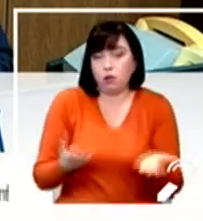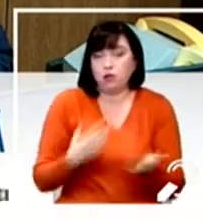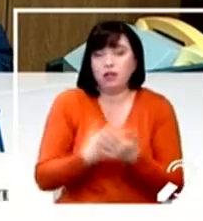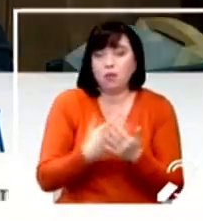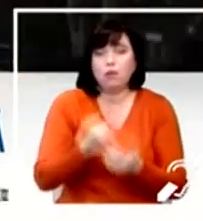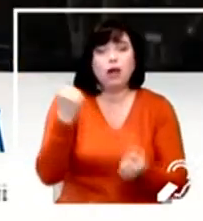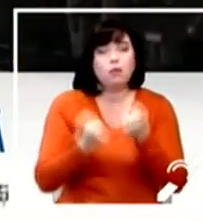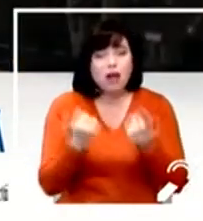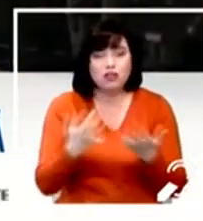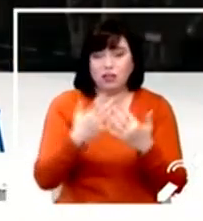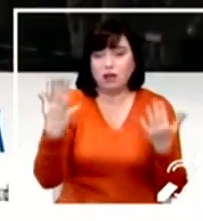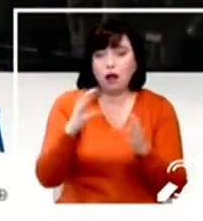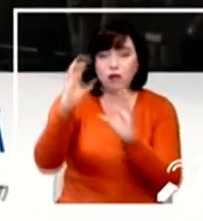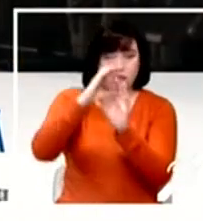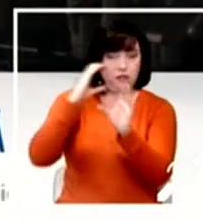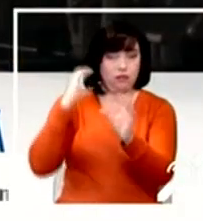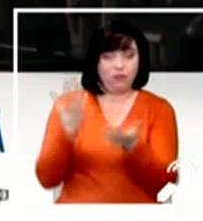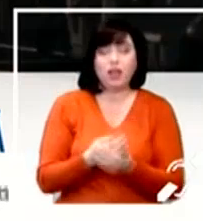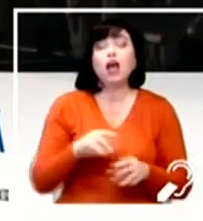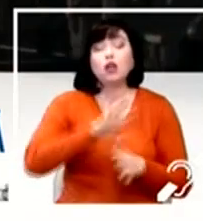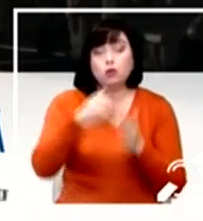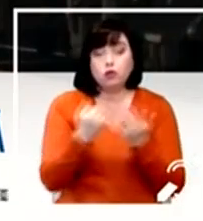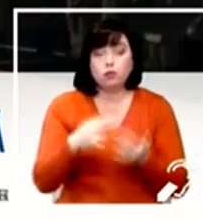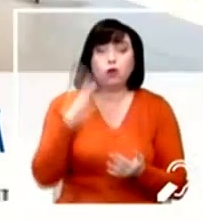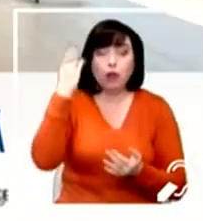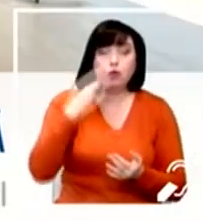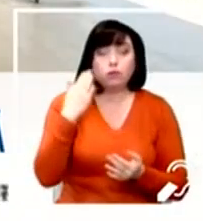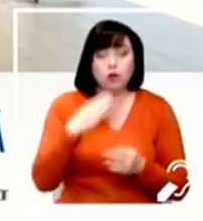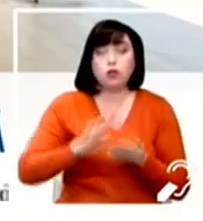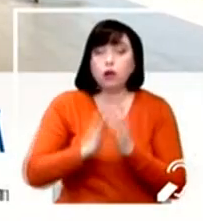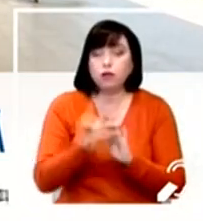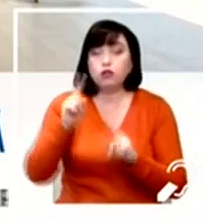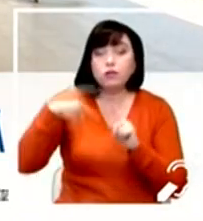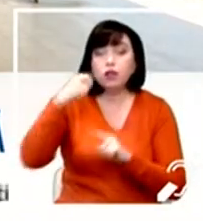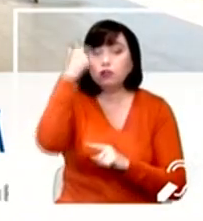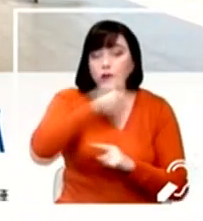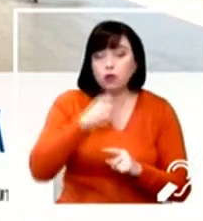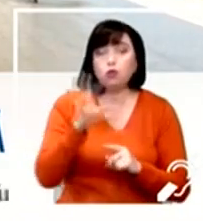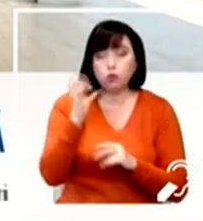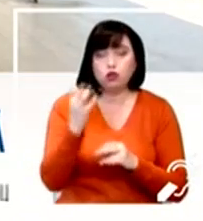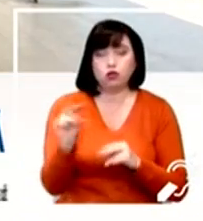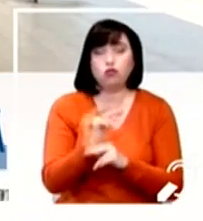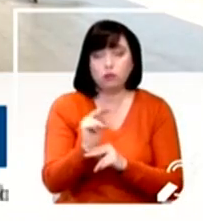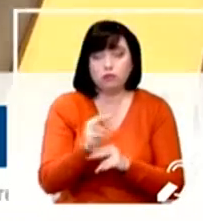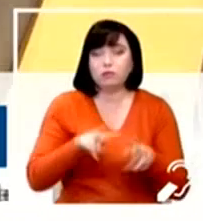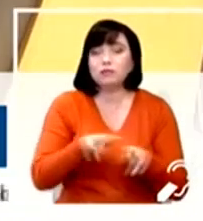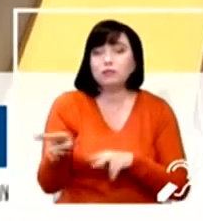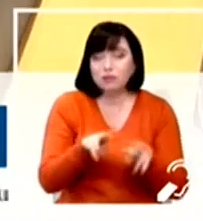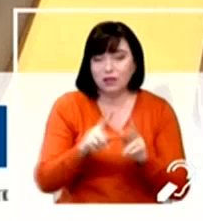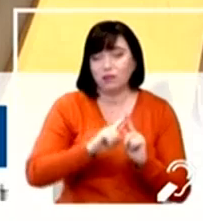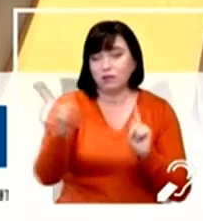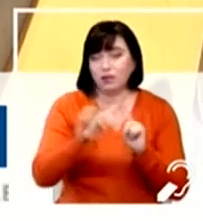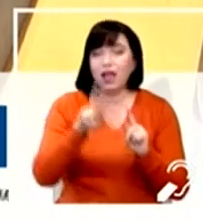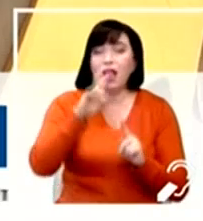fi? Automobile? Până atunci, România și Republica Moldova au convenit ca în următorul an să mai completeze liniile de cale ferată pe